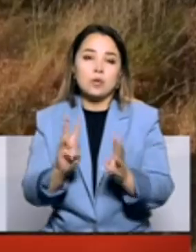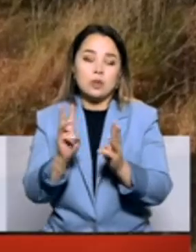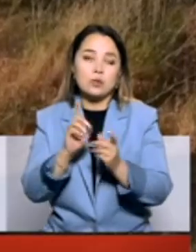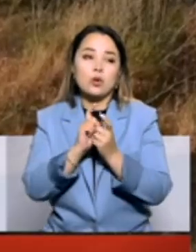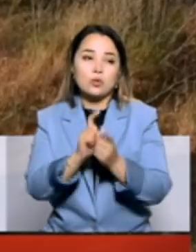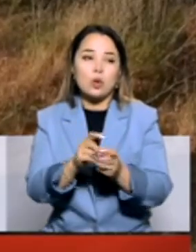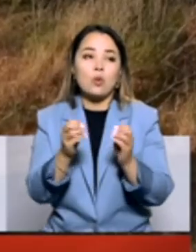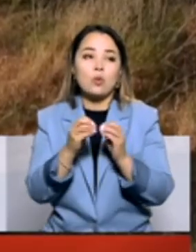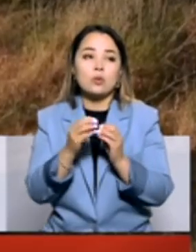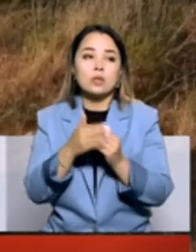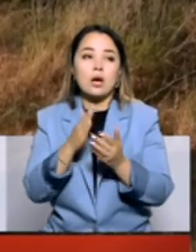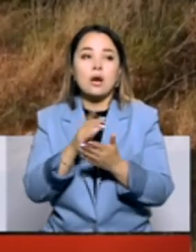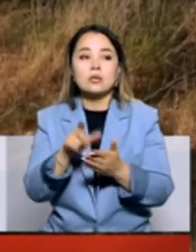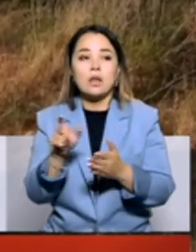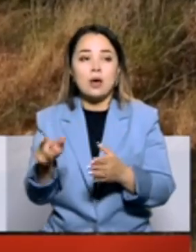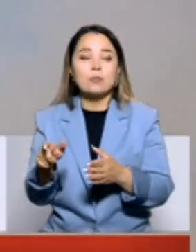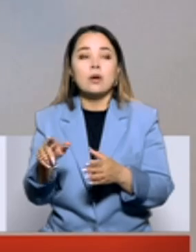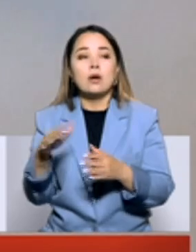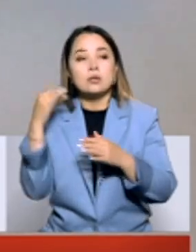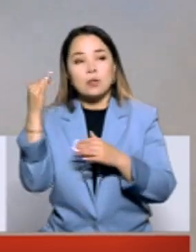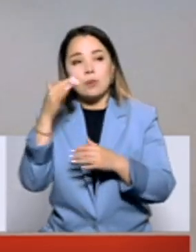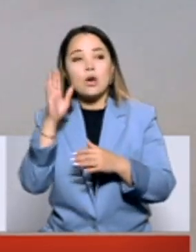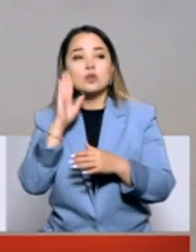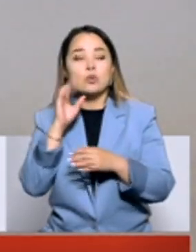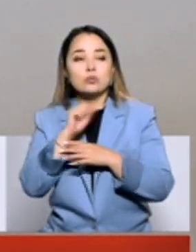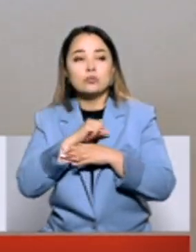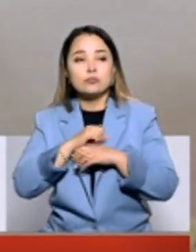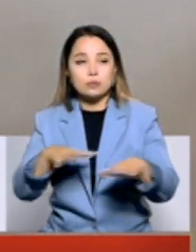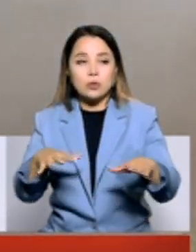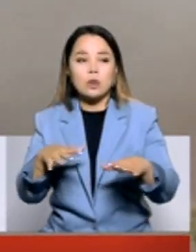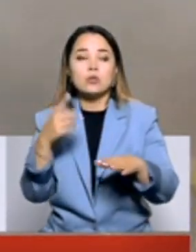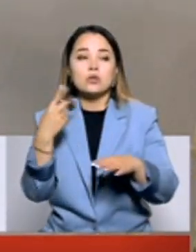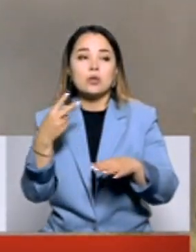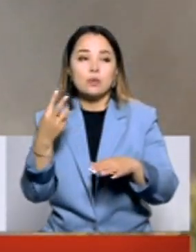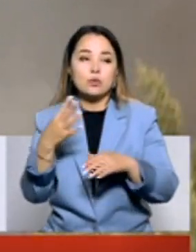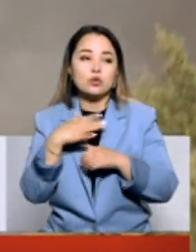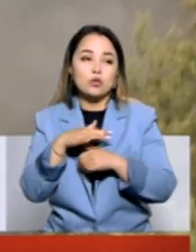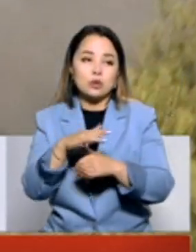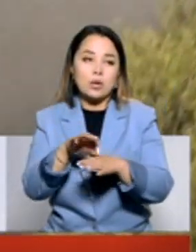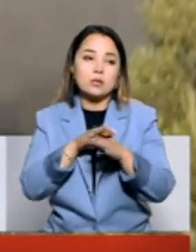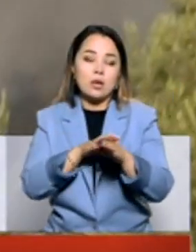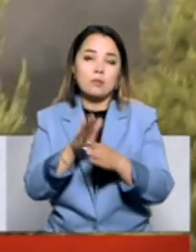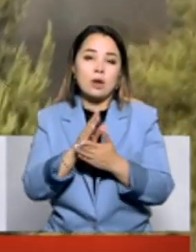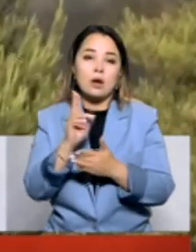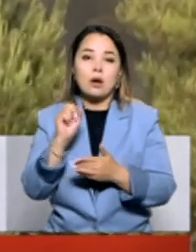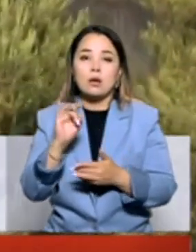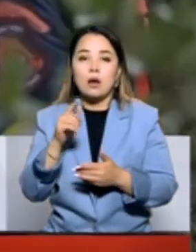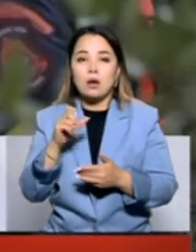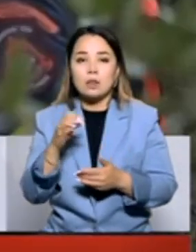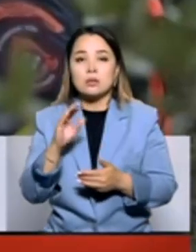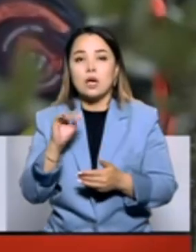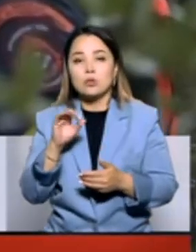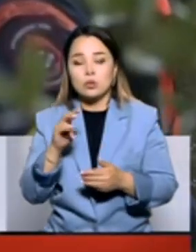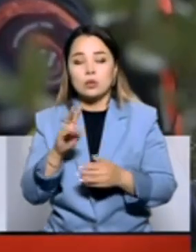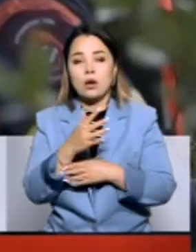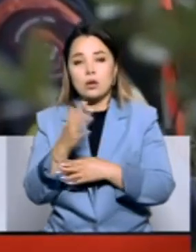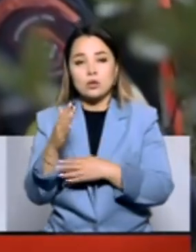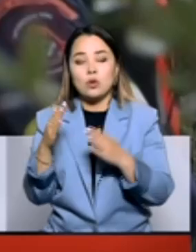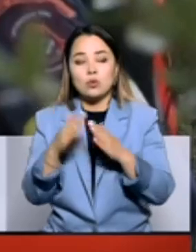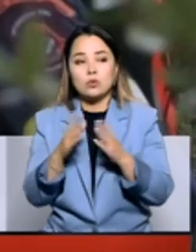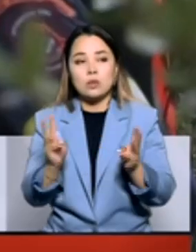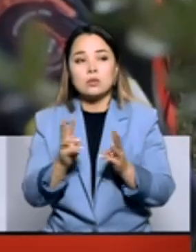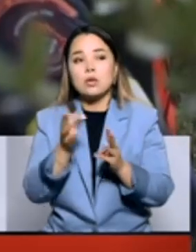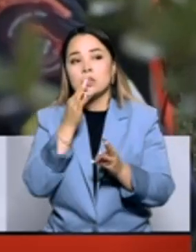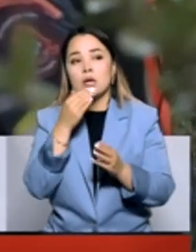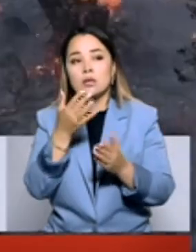күреске ондаған адам мен аспаннан су төгетін 23 тікұшақ тартылды. Ал қарағай мен зәйтүн ағаштары үйлерді